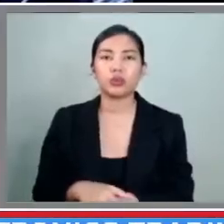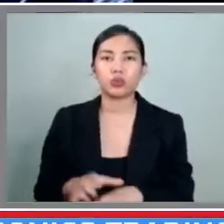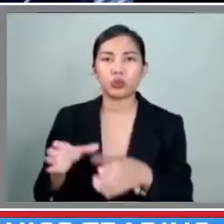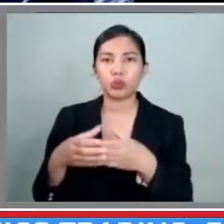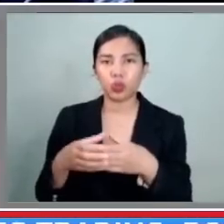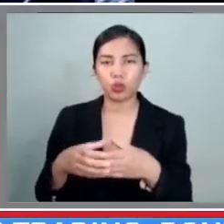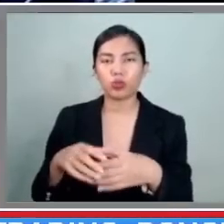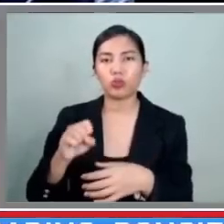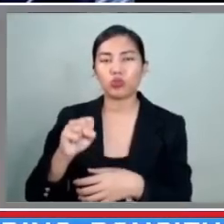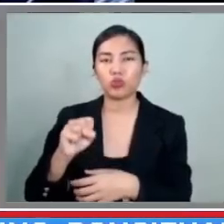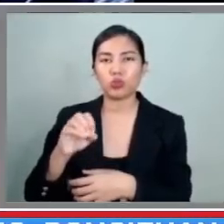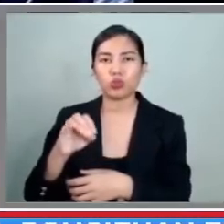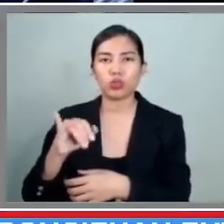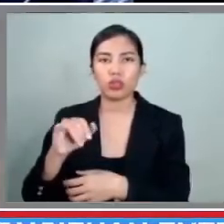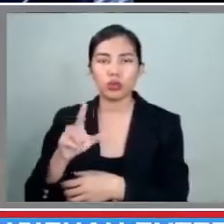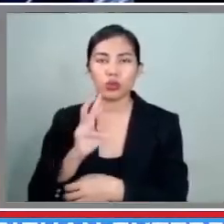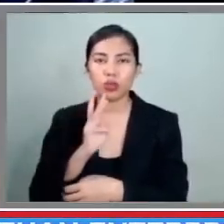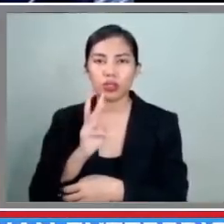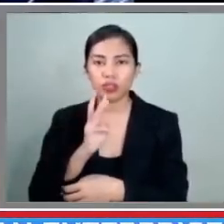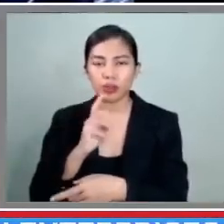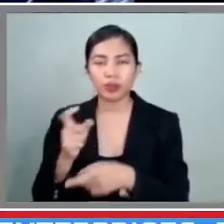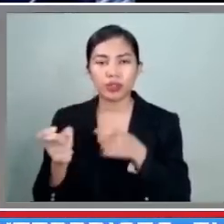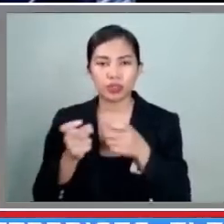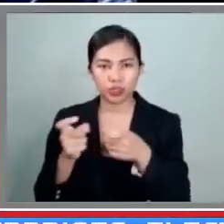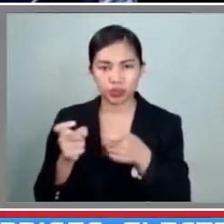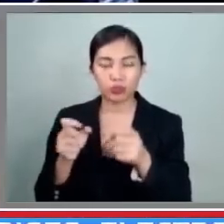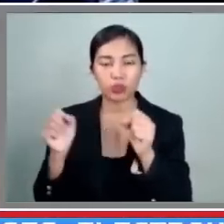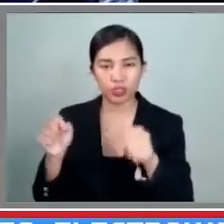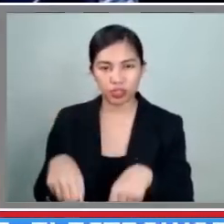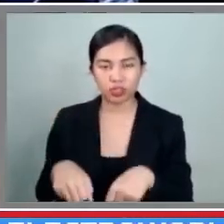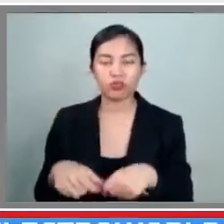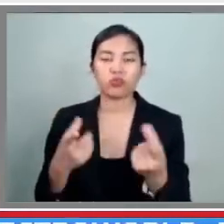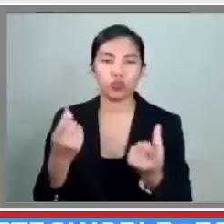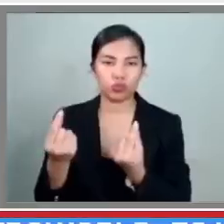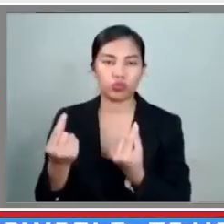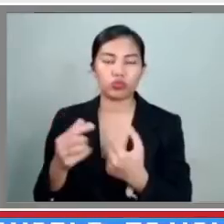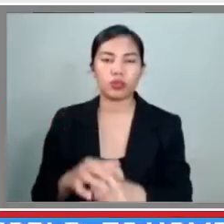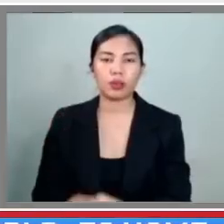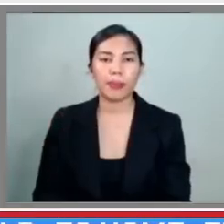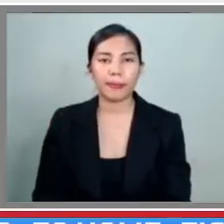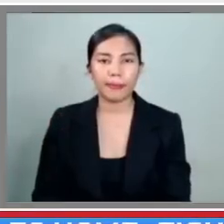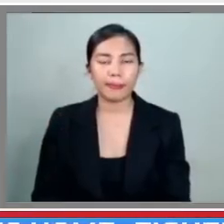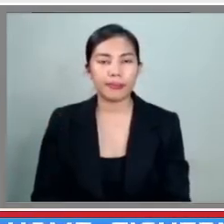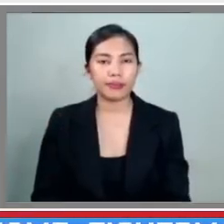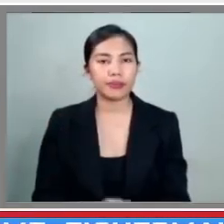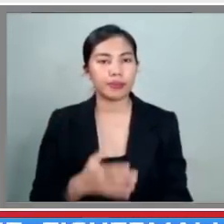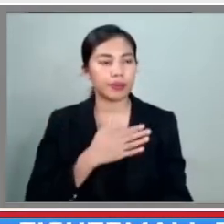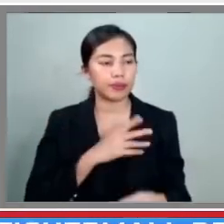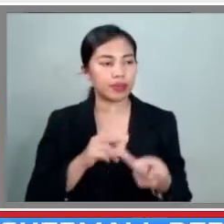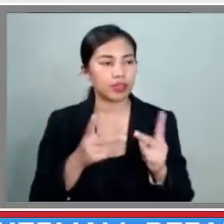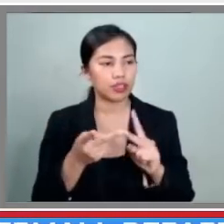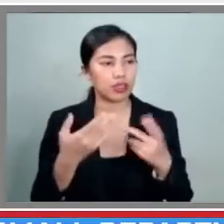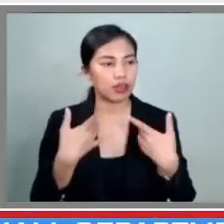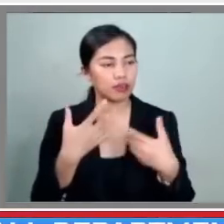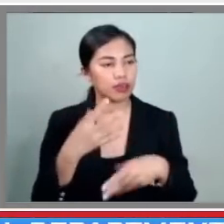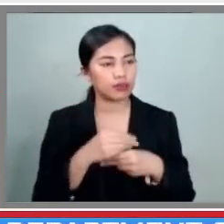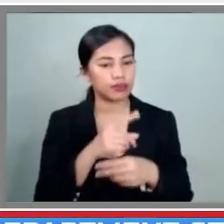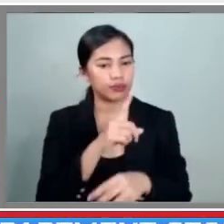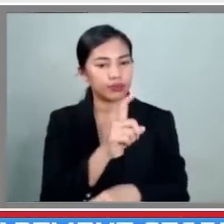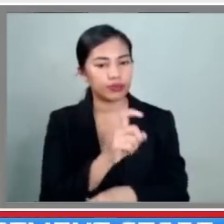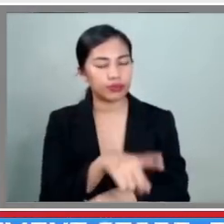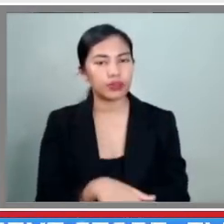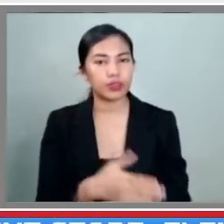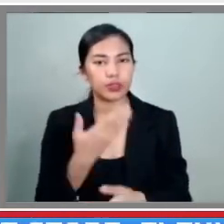po kami magpakandak po ng cloud seeding. Mm-hmm. May dagdag pa pong tanong ang aking partner na si Connie. Magandang umaga po sa inyo,